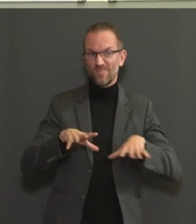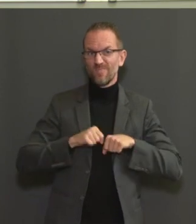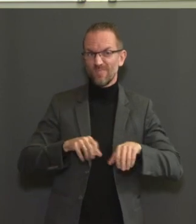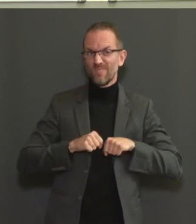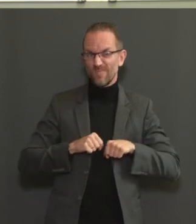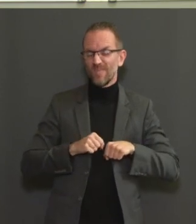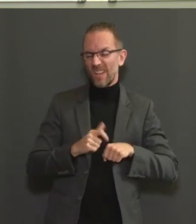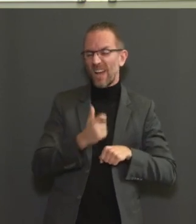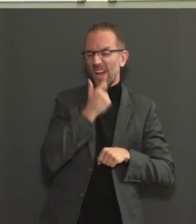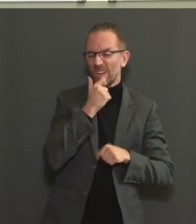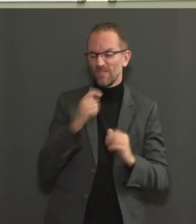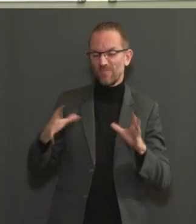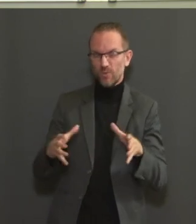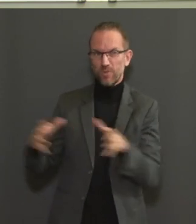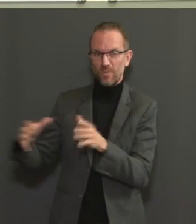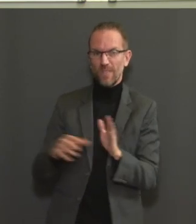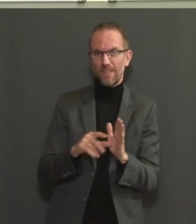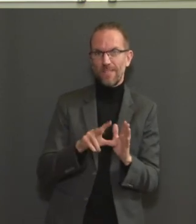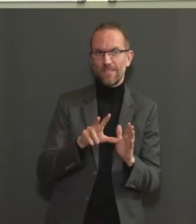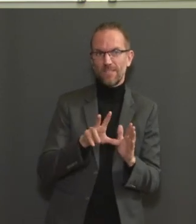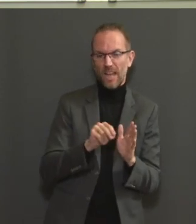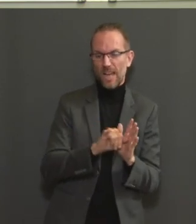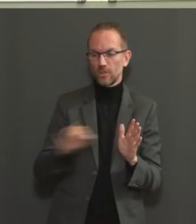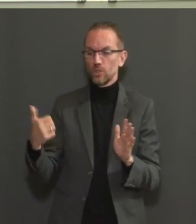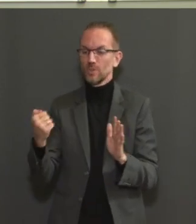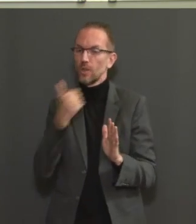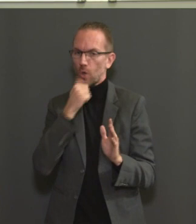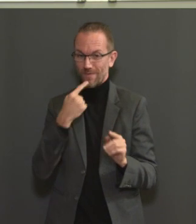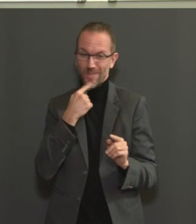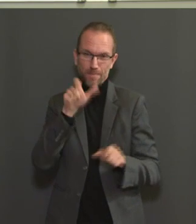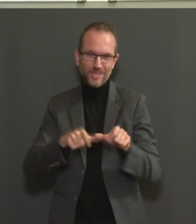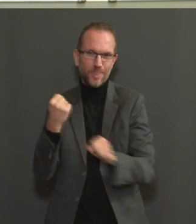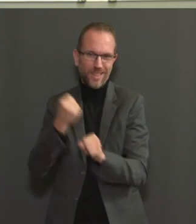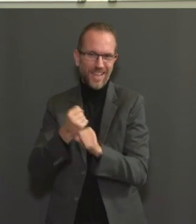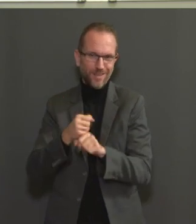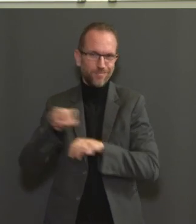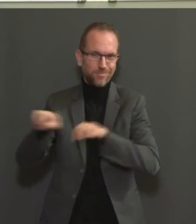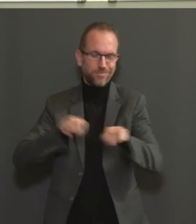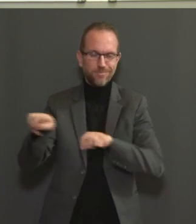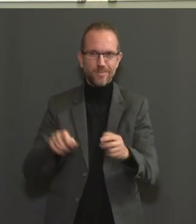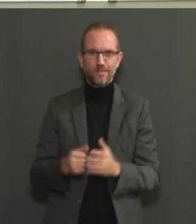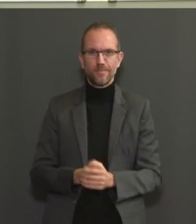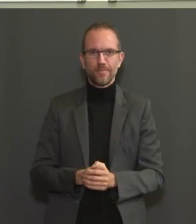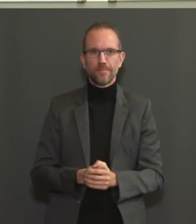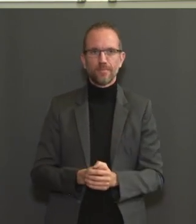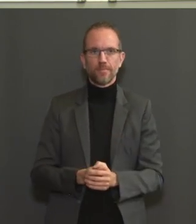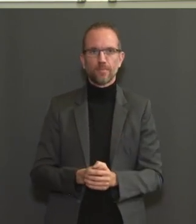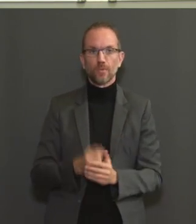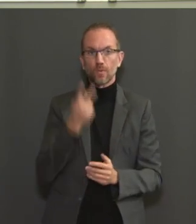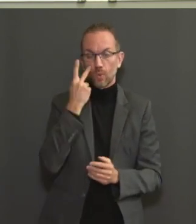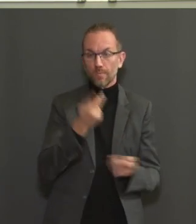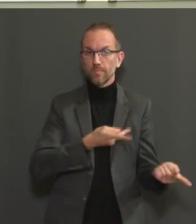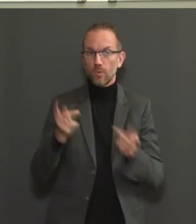et 60 ans. Si on s'intéresse aux hospitalisations, vous voyez qu'elles continuent à diminuer très légèrement. Ce